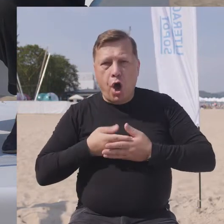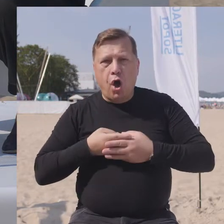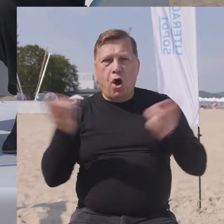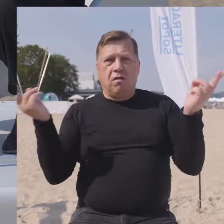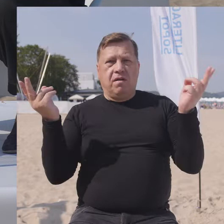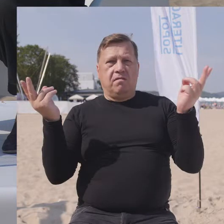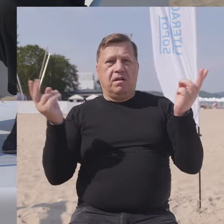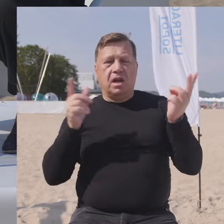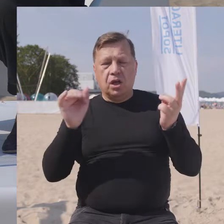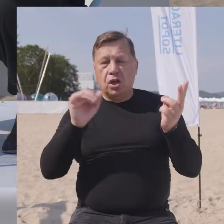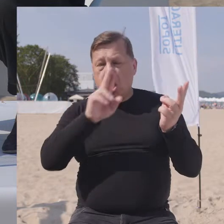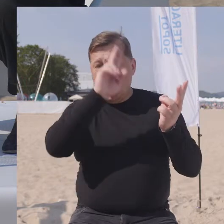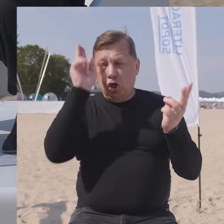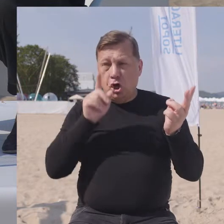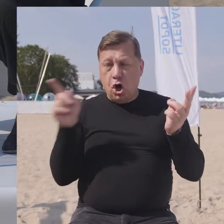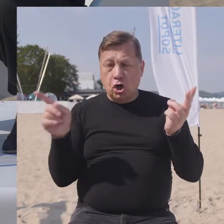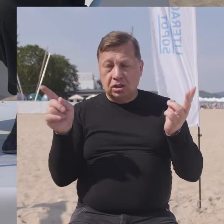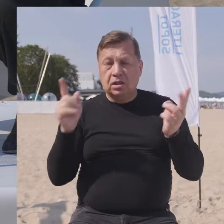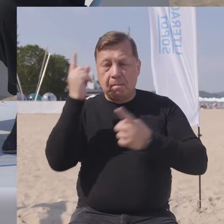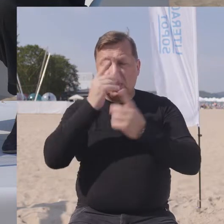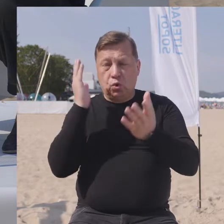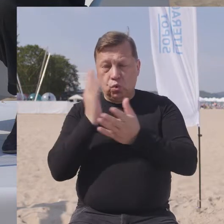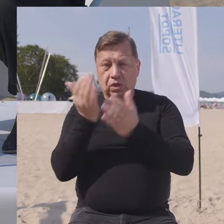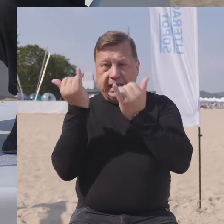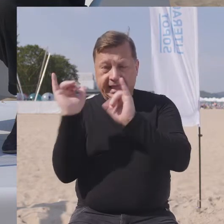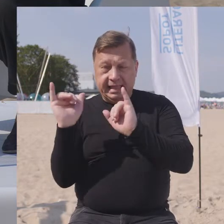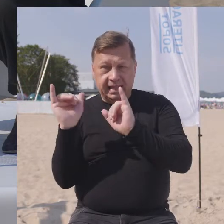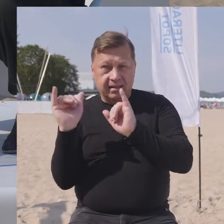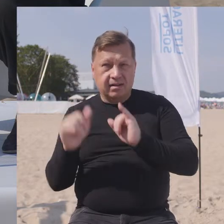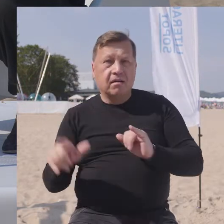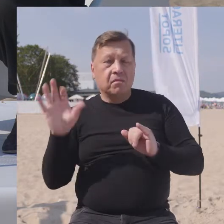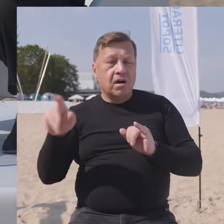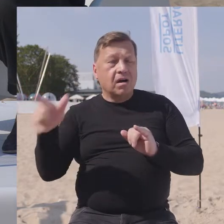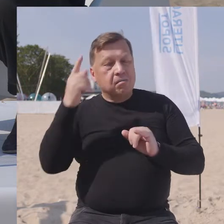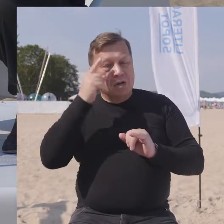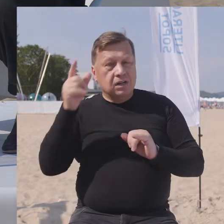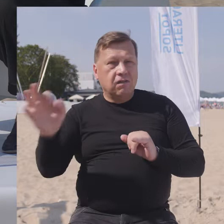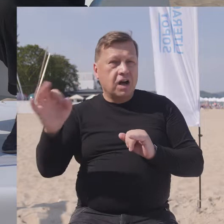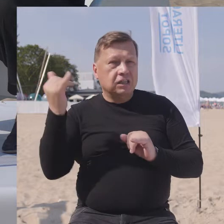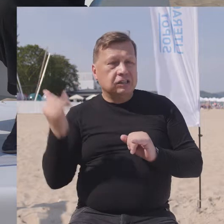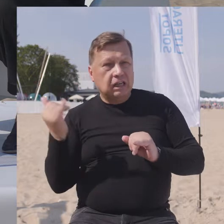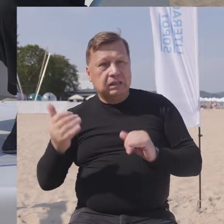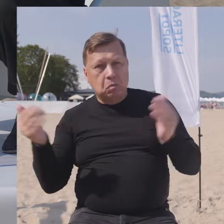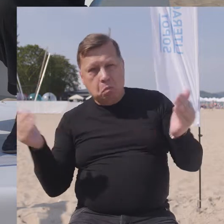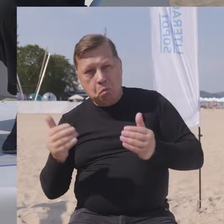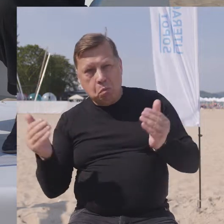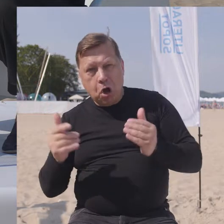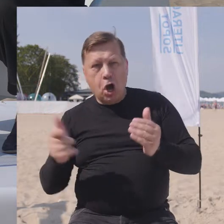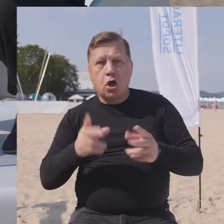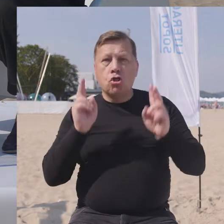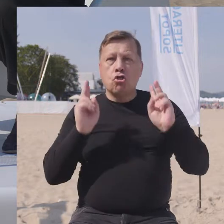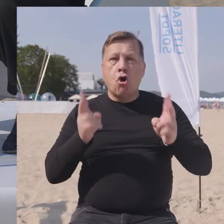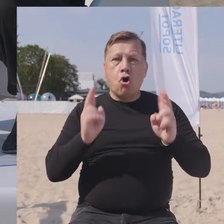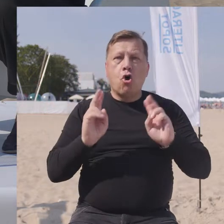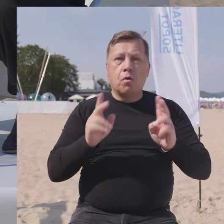myślenia rodziców, którzy mogli mieć problem z zaakceptowaniem faktu, że ich dziecko być może nie będzie heteronormatywne,